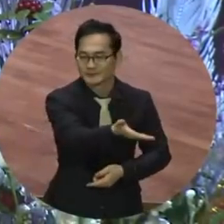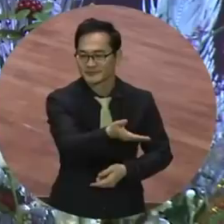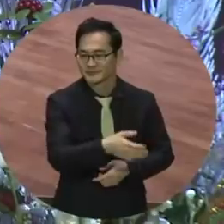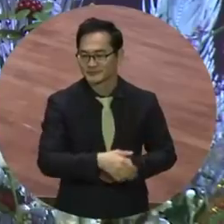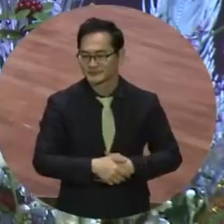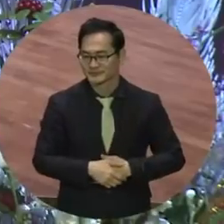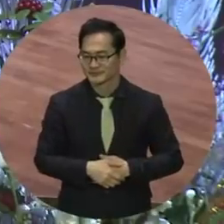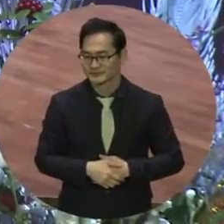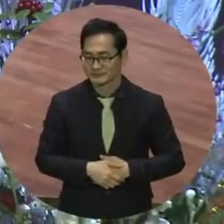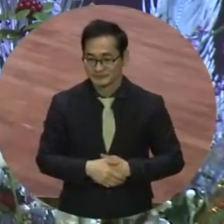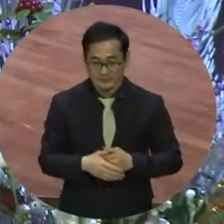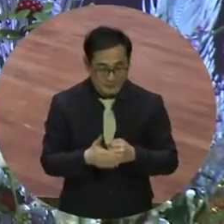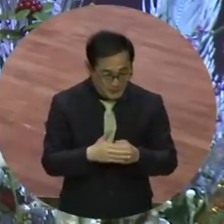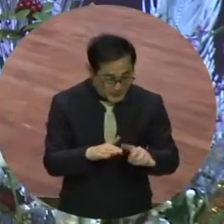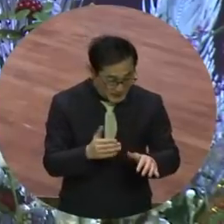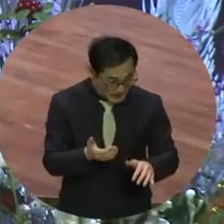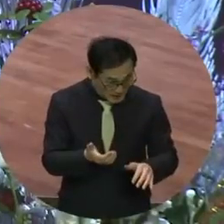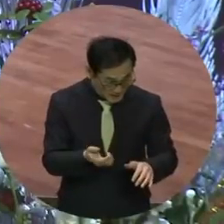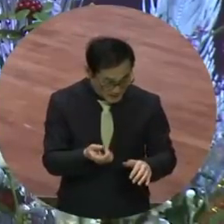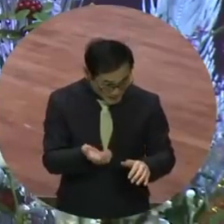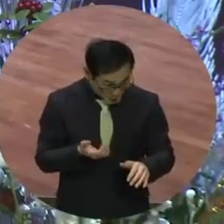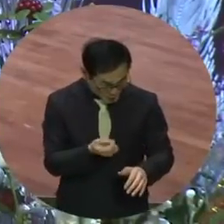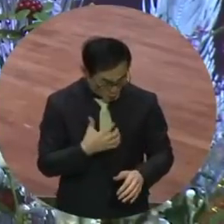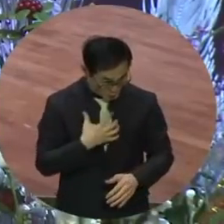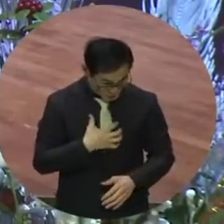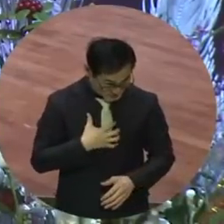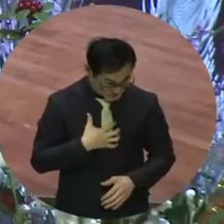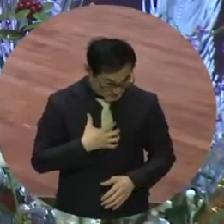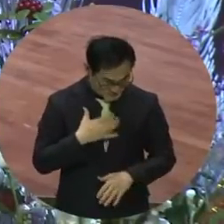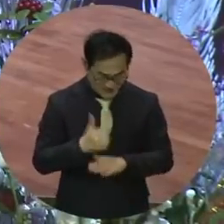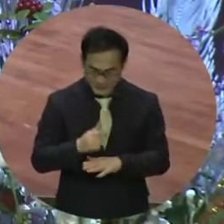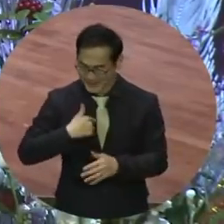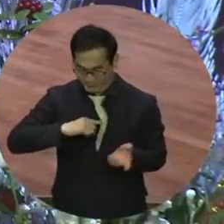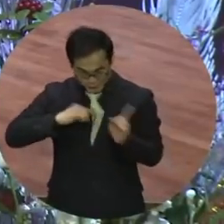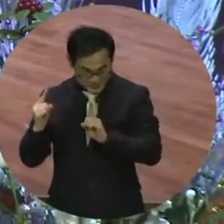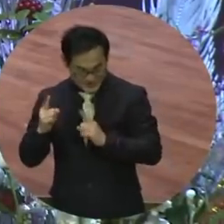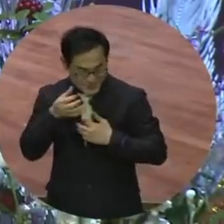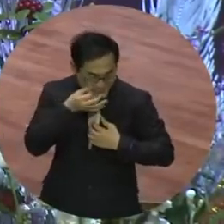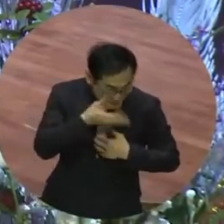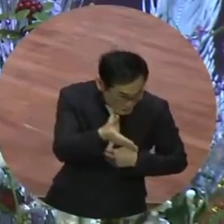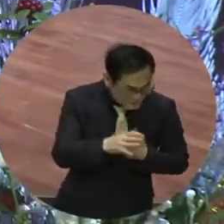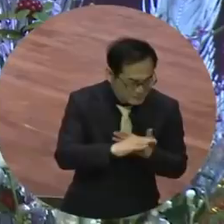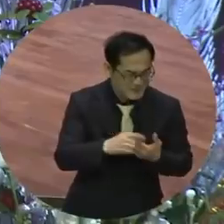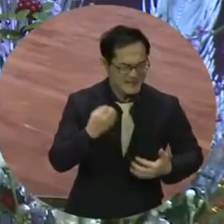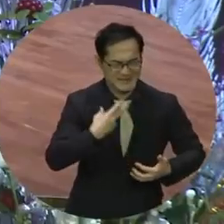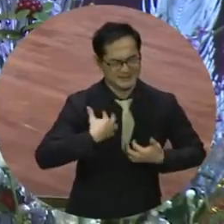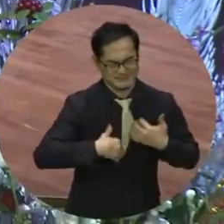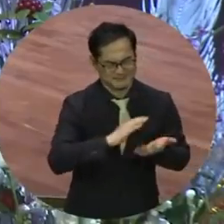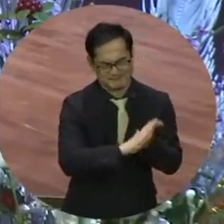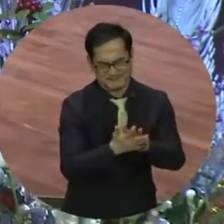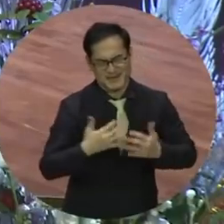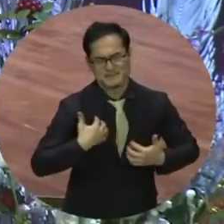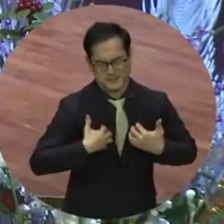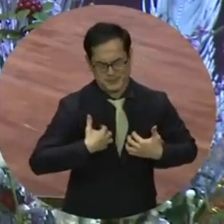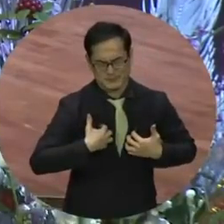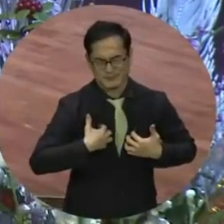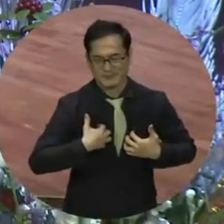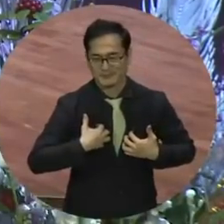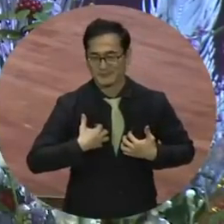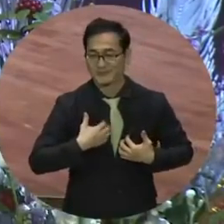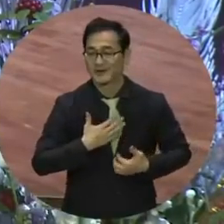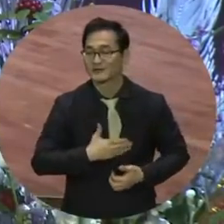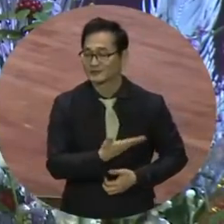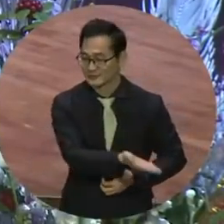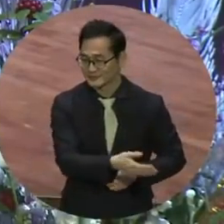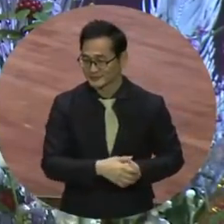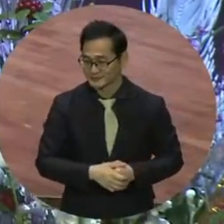지금 근심이 도리어 기쁨으로 변하게 된다 라고 하는 말씀이, 그 기쁨이